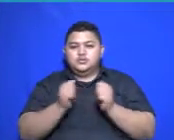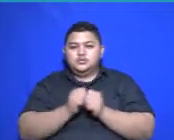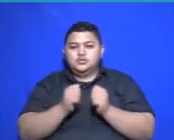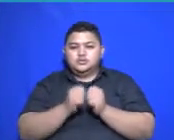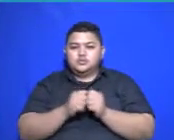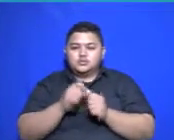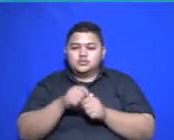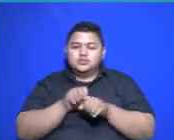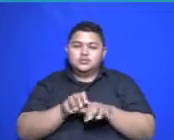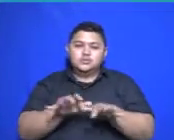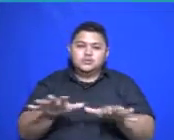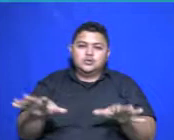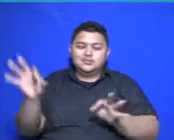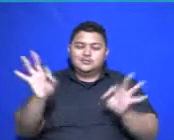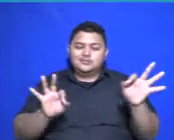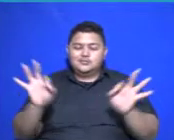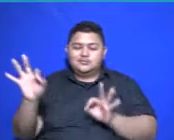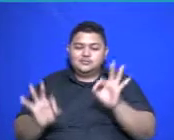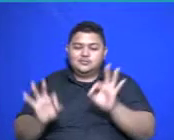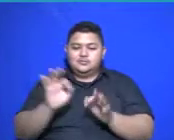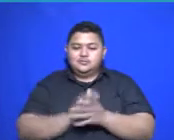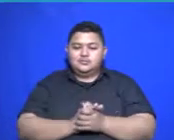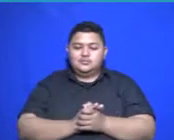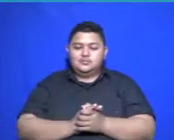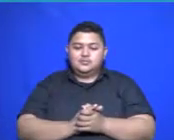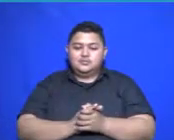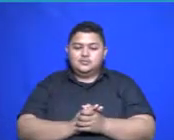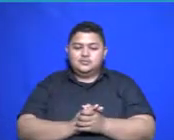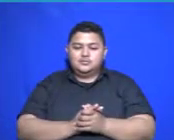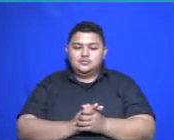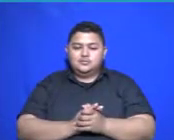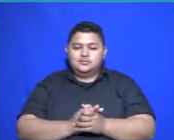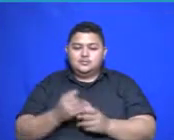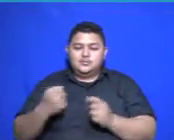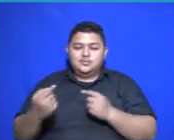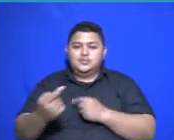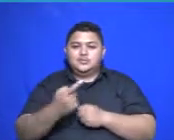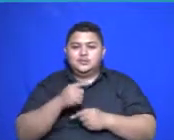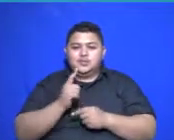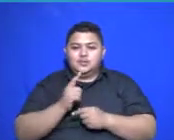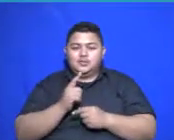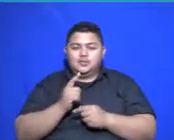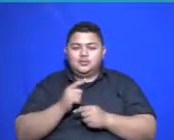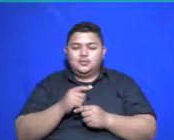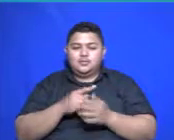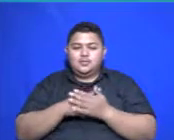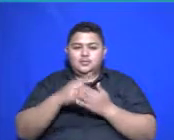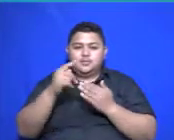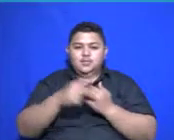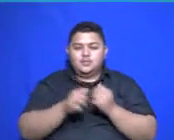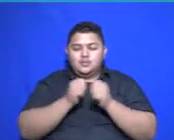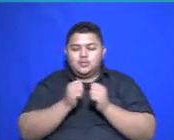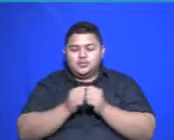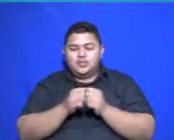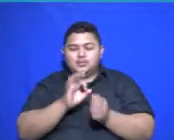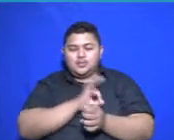untuk pemerataan kesejahteraan itu. Kami ada dua program yang betul-betul komitmen Bapak Presiden untuk